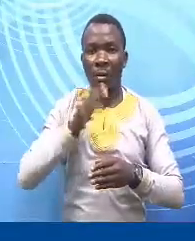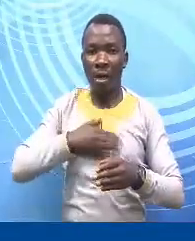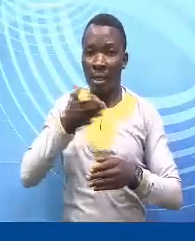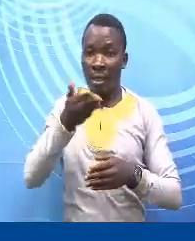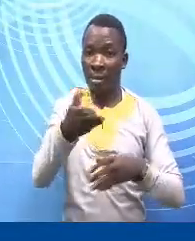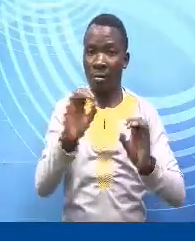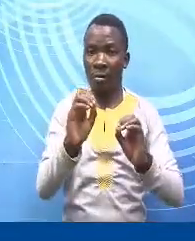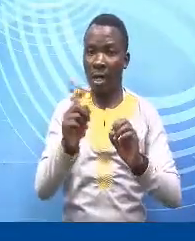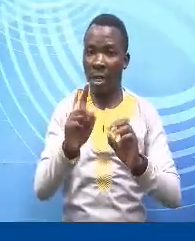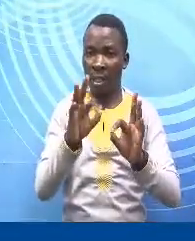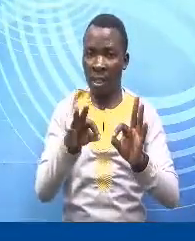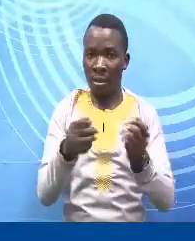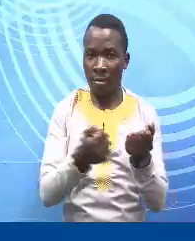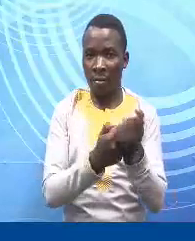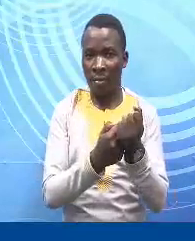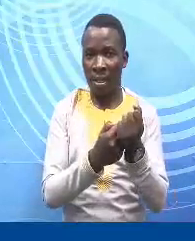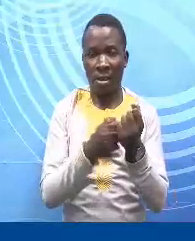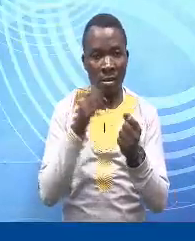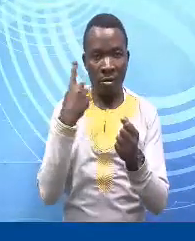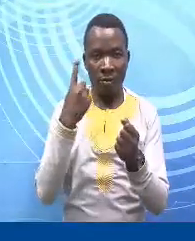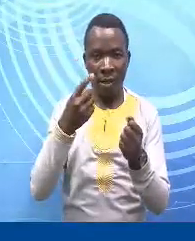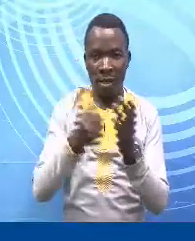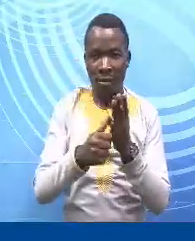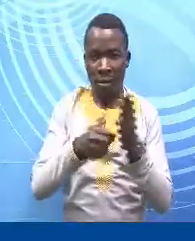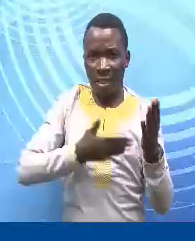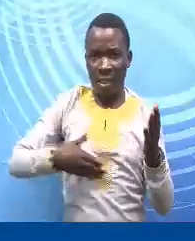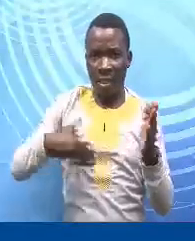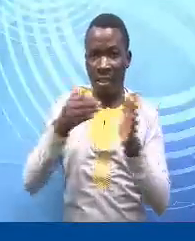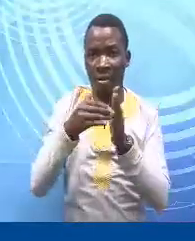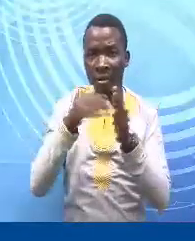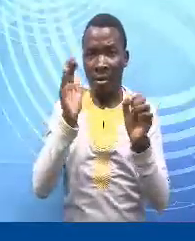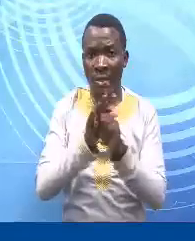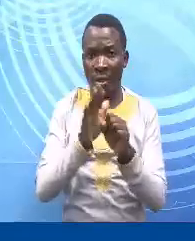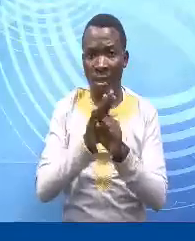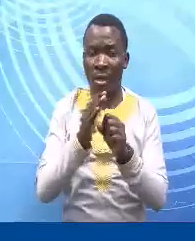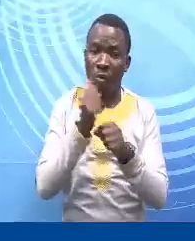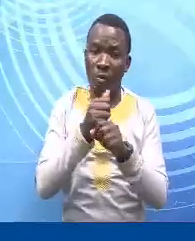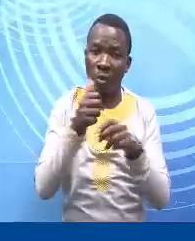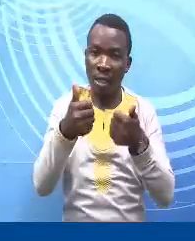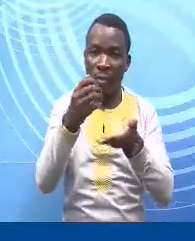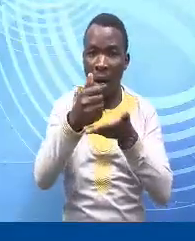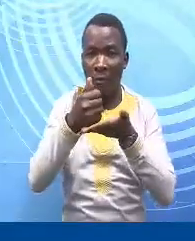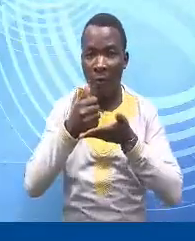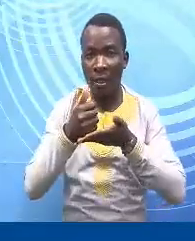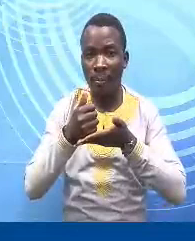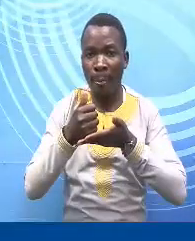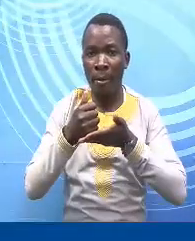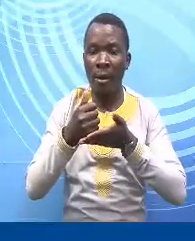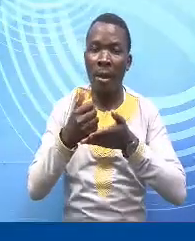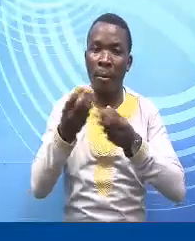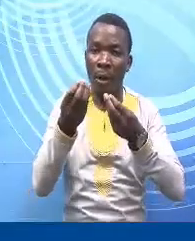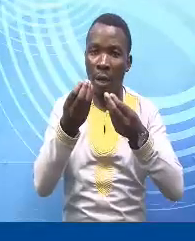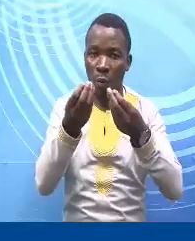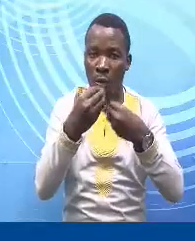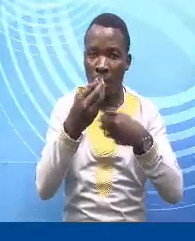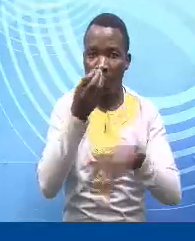fasha. Tore nikibaza cy'inzara kiranyugarije cyane. Niye neza mwafasha mukadereza ibyo